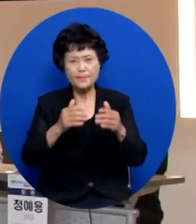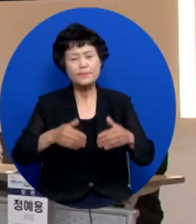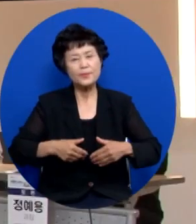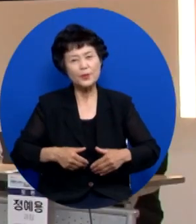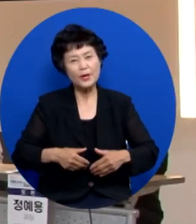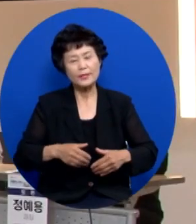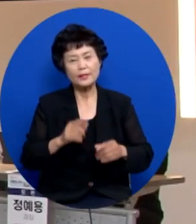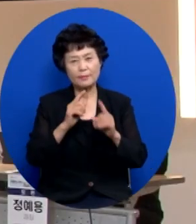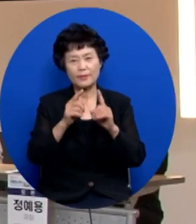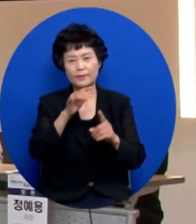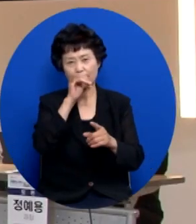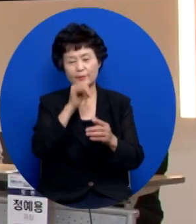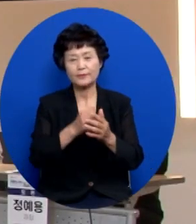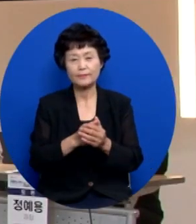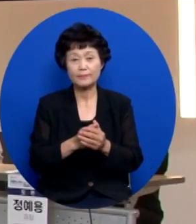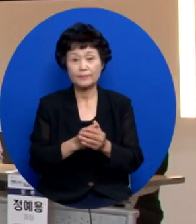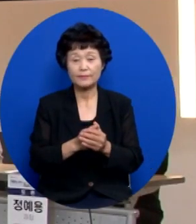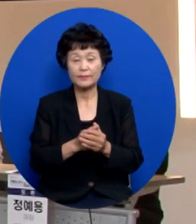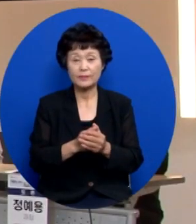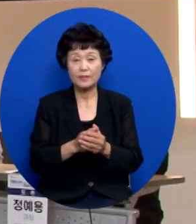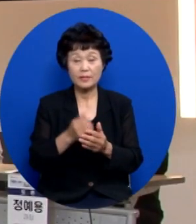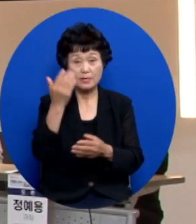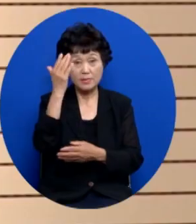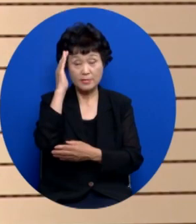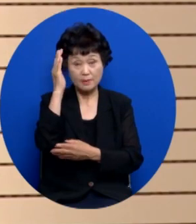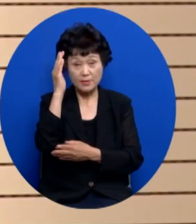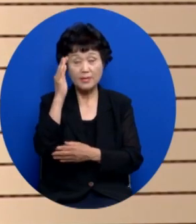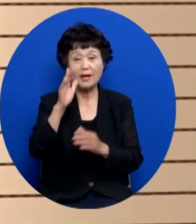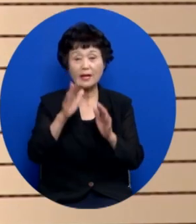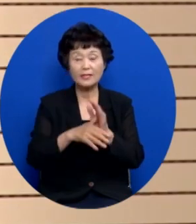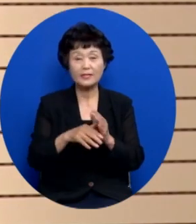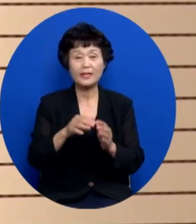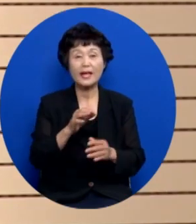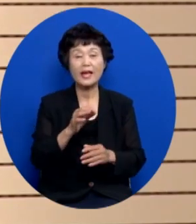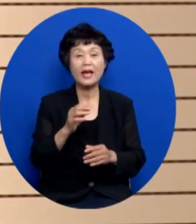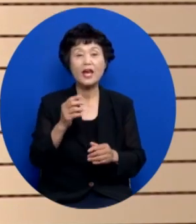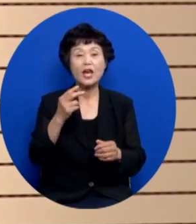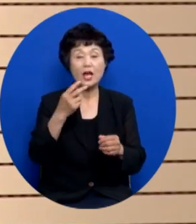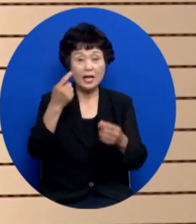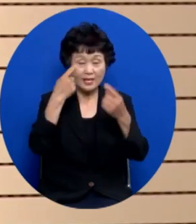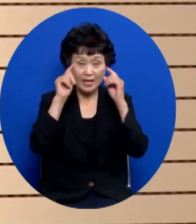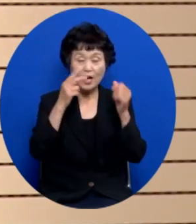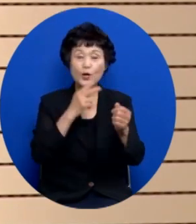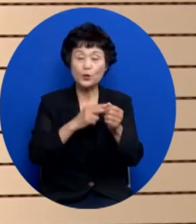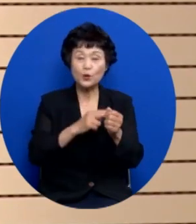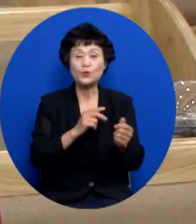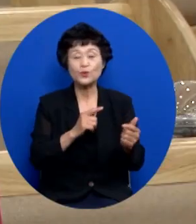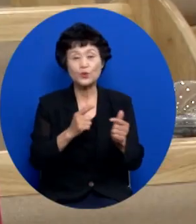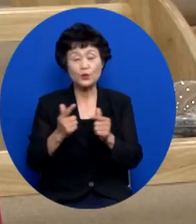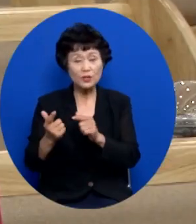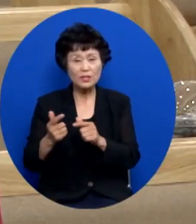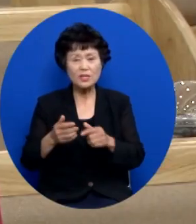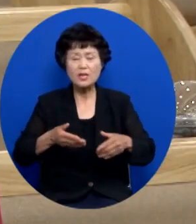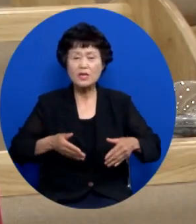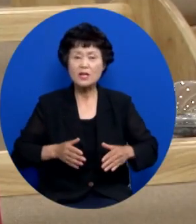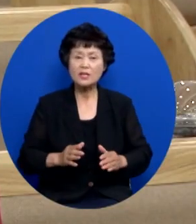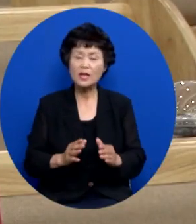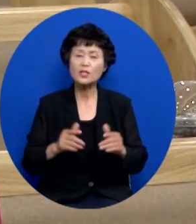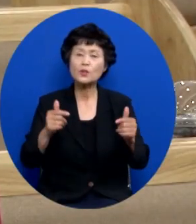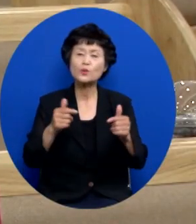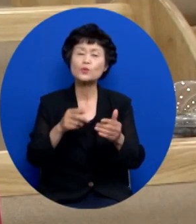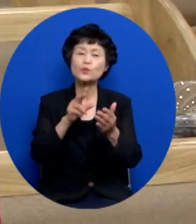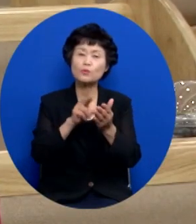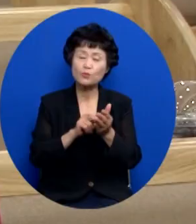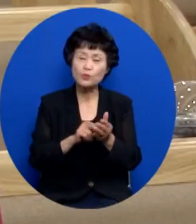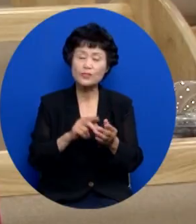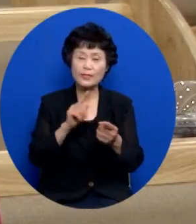취지를 밝혔습니다. 이어진 세미나에서 안광현 교수와 이경은 교수 등이 저출생 문제의 실태를 소개하고 해결